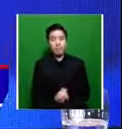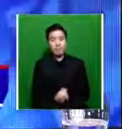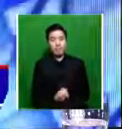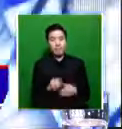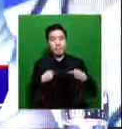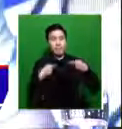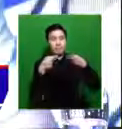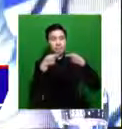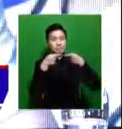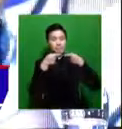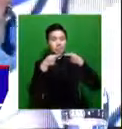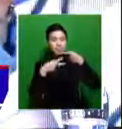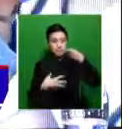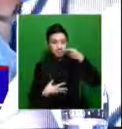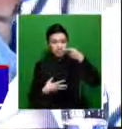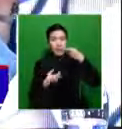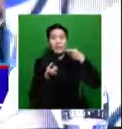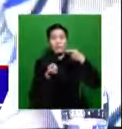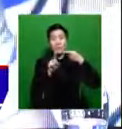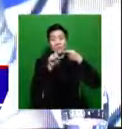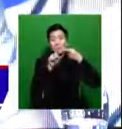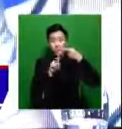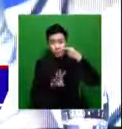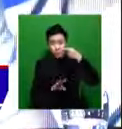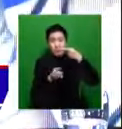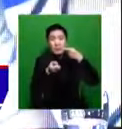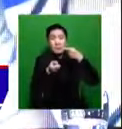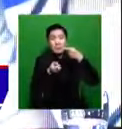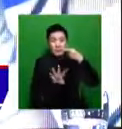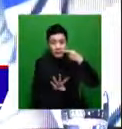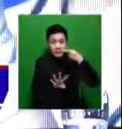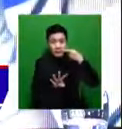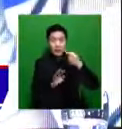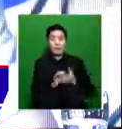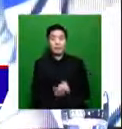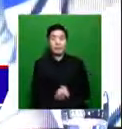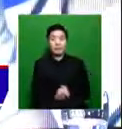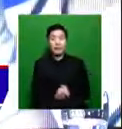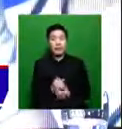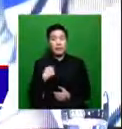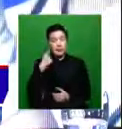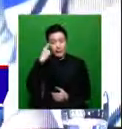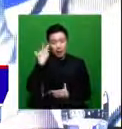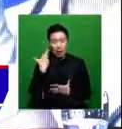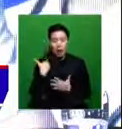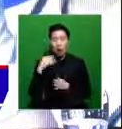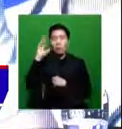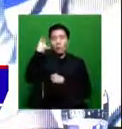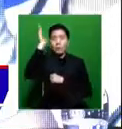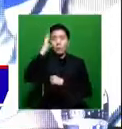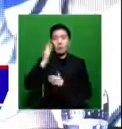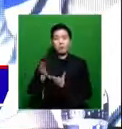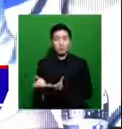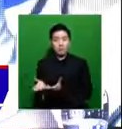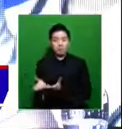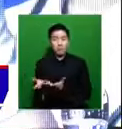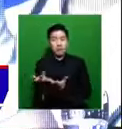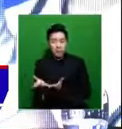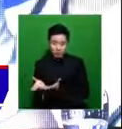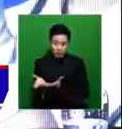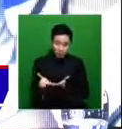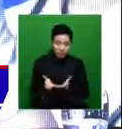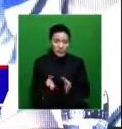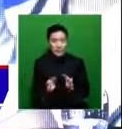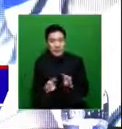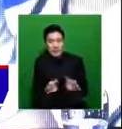14มาตรการนะครับ14มาตรการซึ่งผมเชื่อว่าทางโฆษกจะได้ทำ